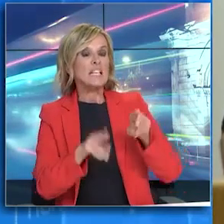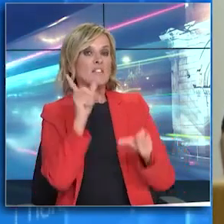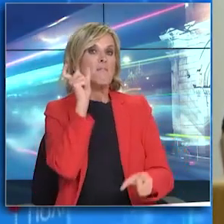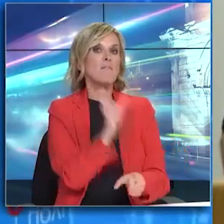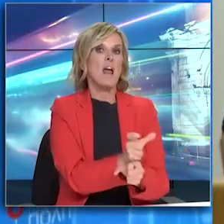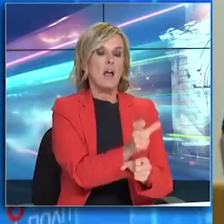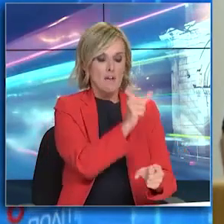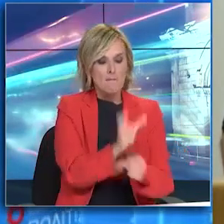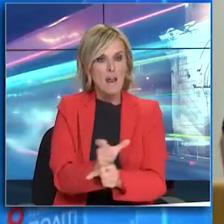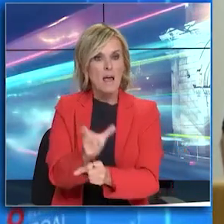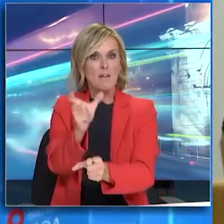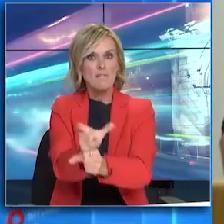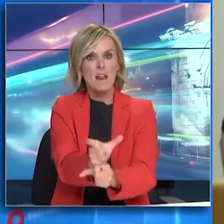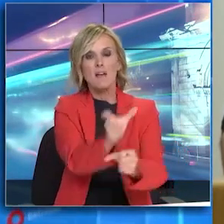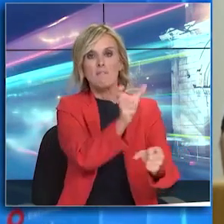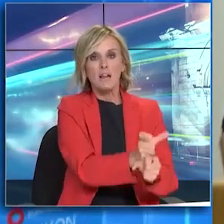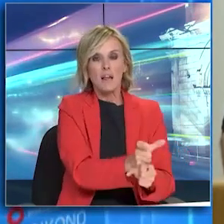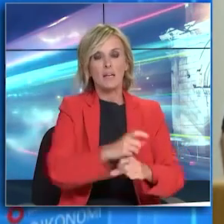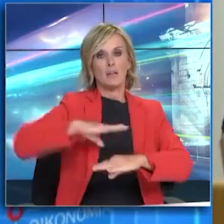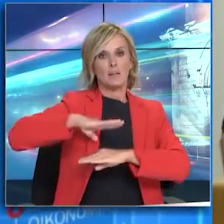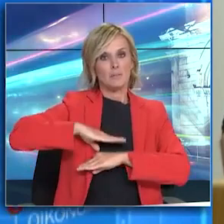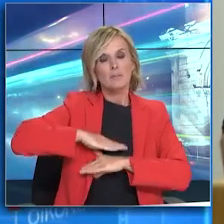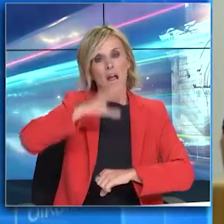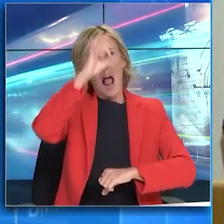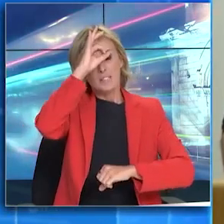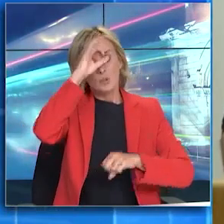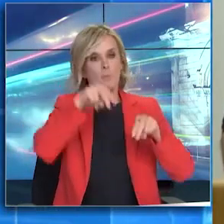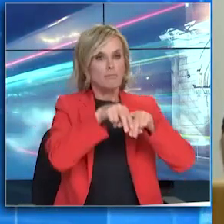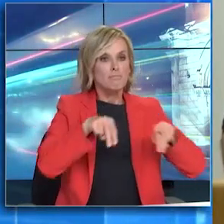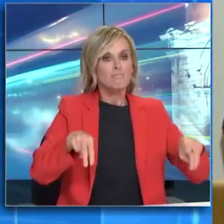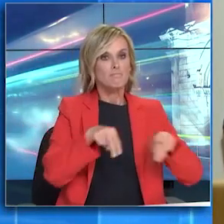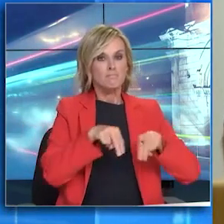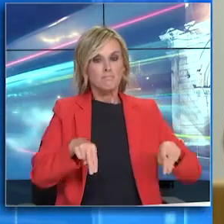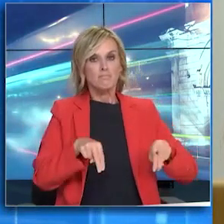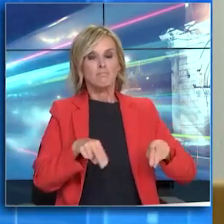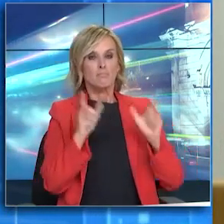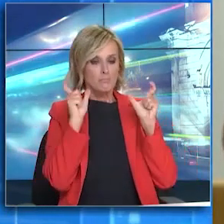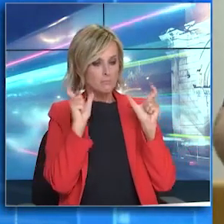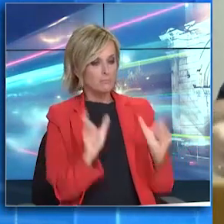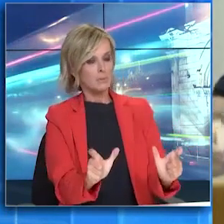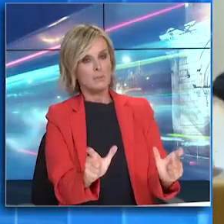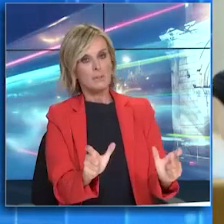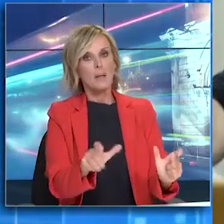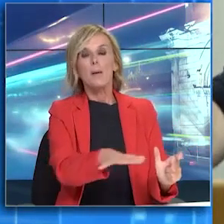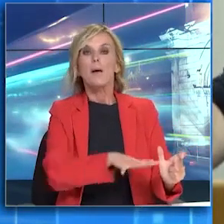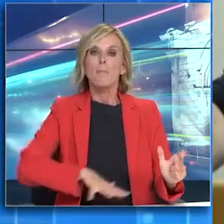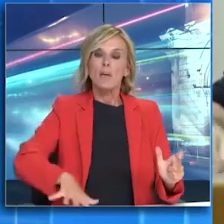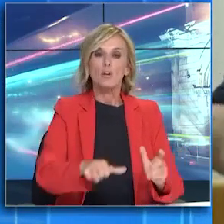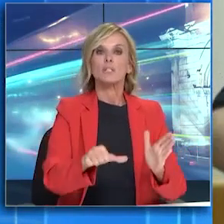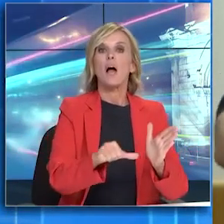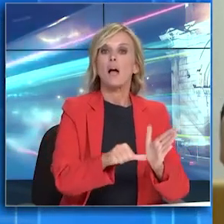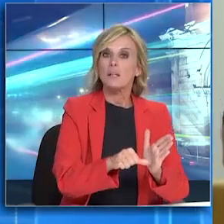νύχτας από προσωπικό των ενόπλων δυνάμεων και της Ελληνικής Αστυνομίας περιοχές της Αττικής όπου οι πυρκαγιές βρίσκονται σε